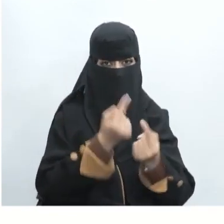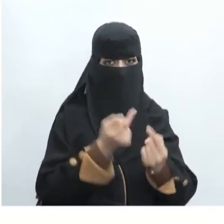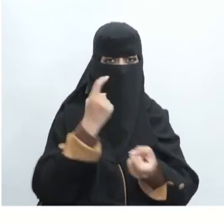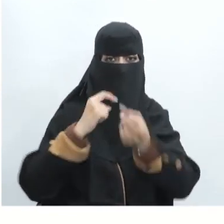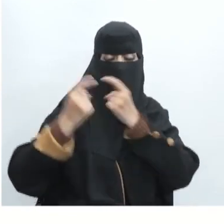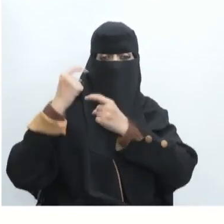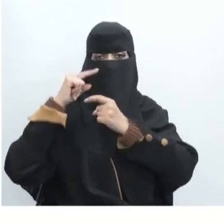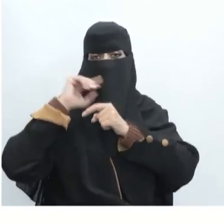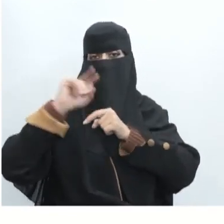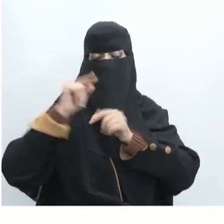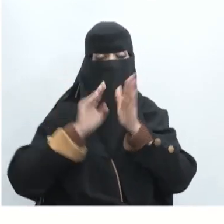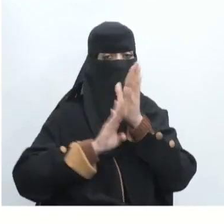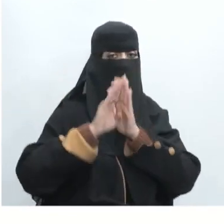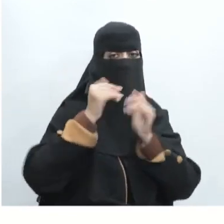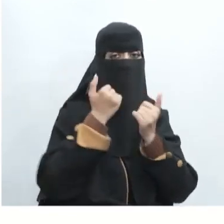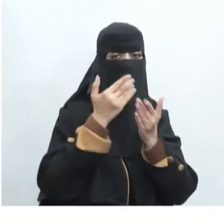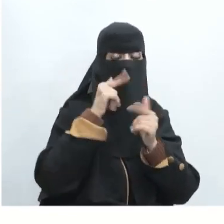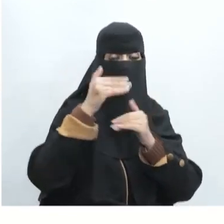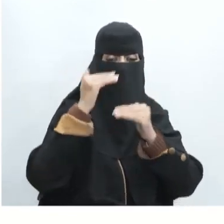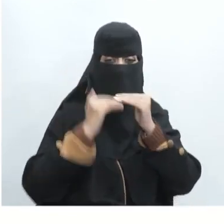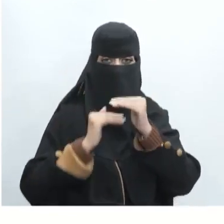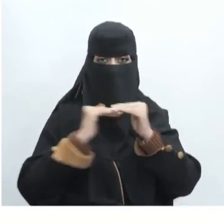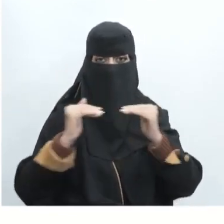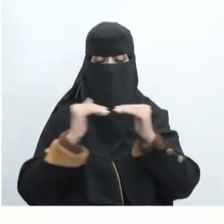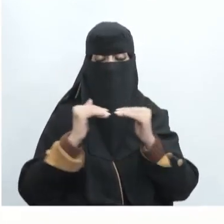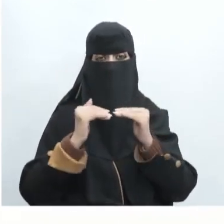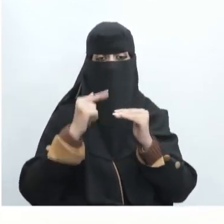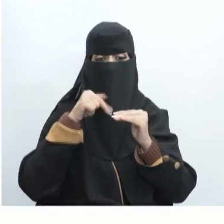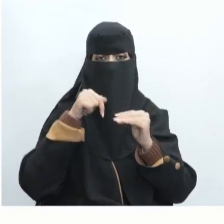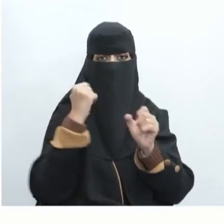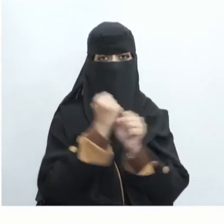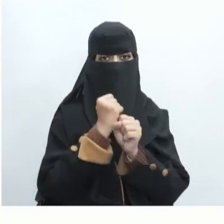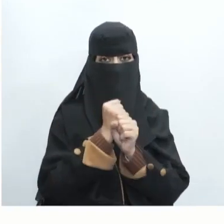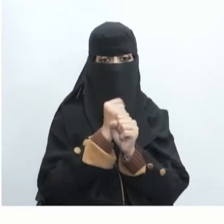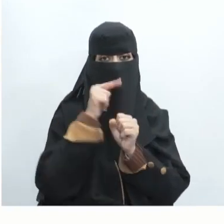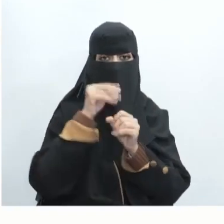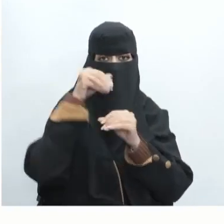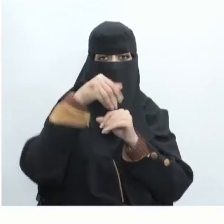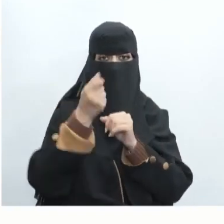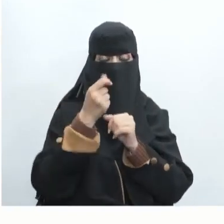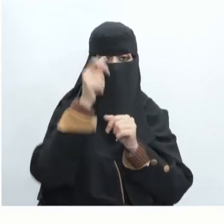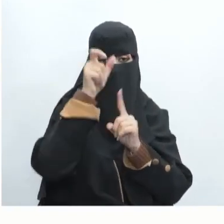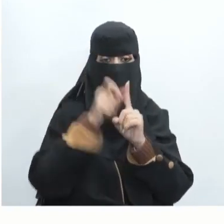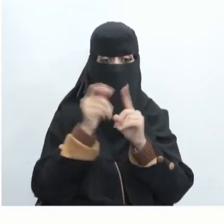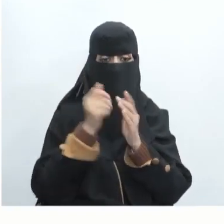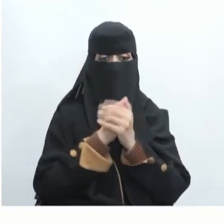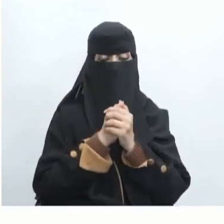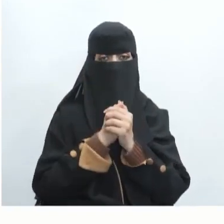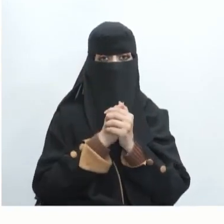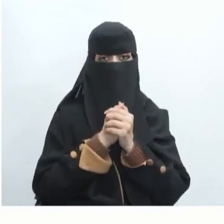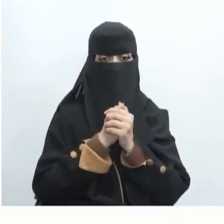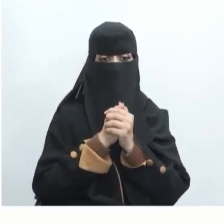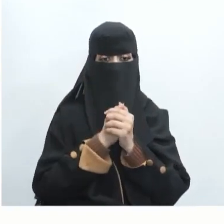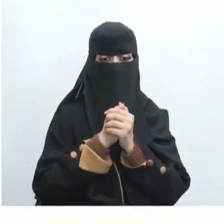وراعي تقليدي وهي اقل المهن دخلا الفرد هي الزراعه